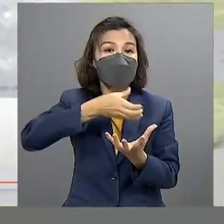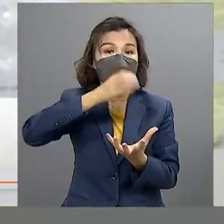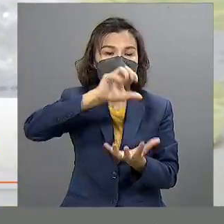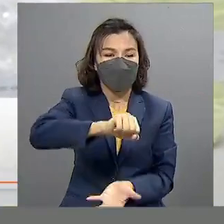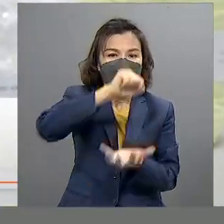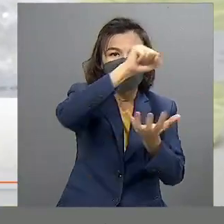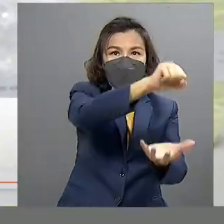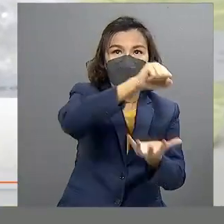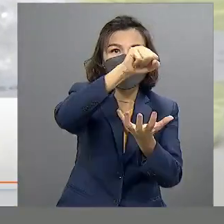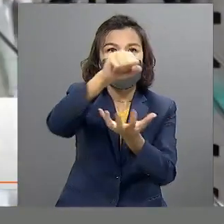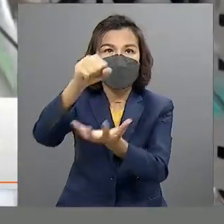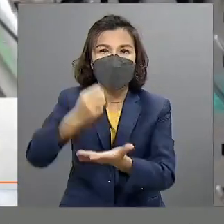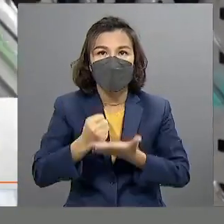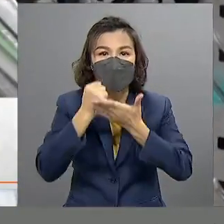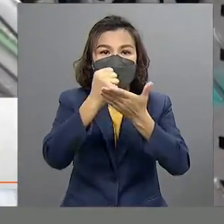สบภัยอีกด้วยนะคะ